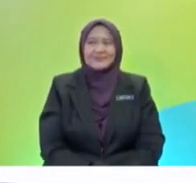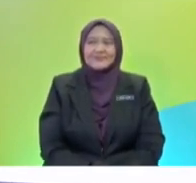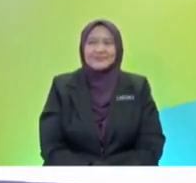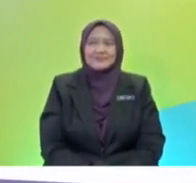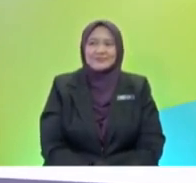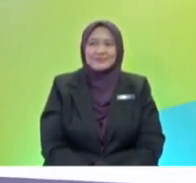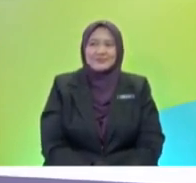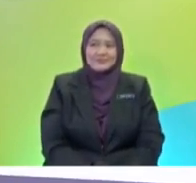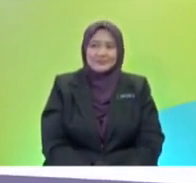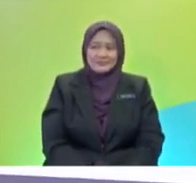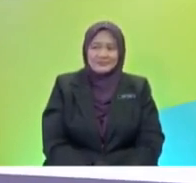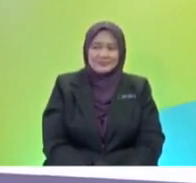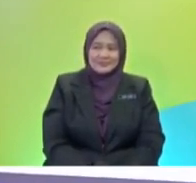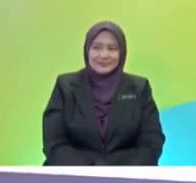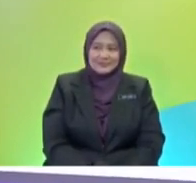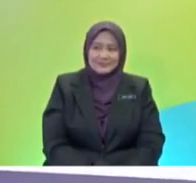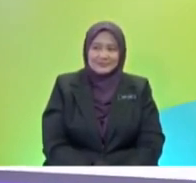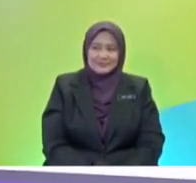di dekat sini